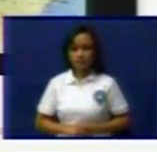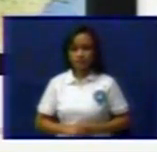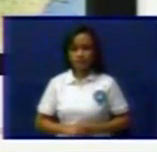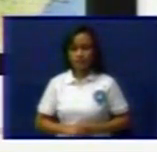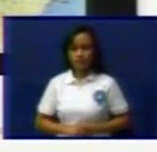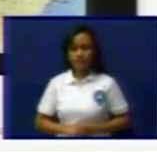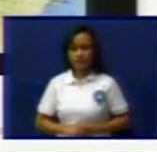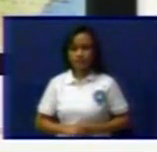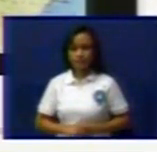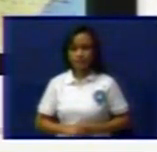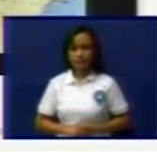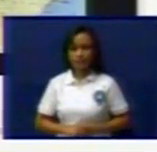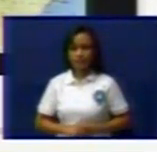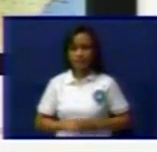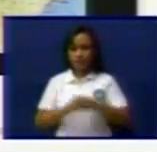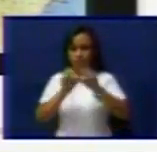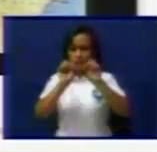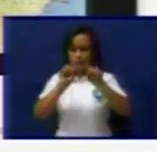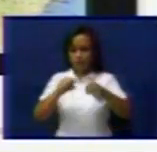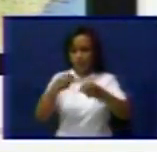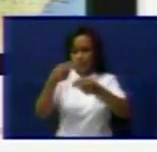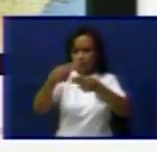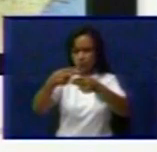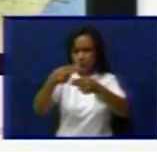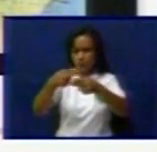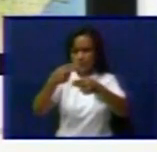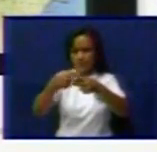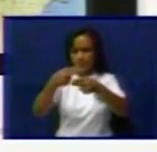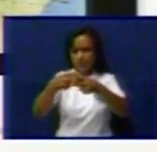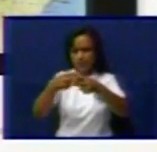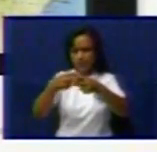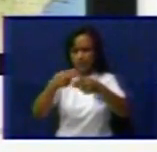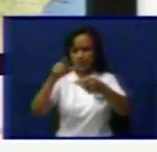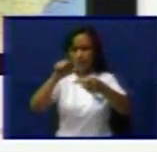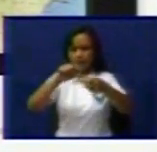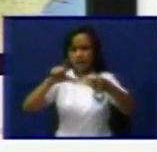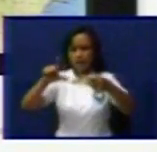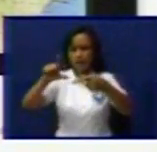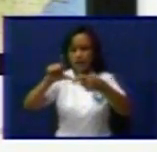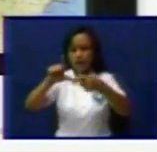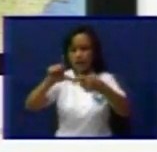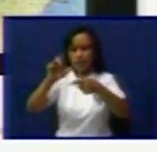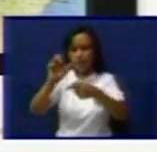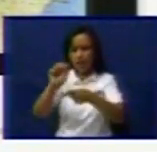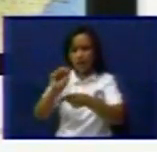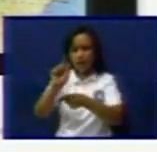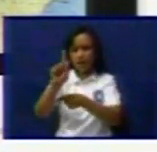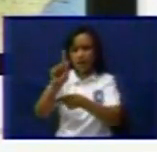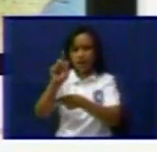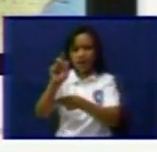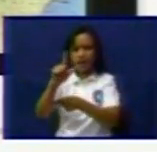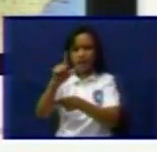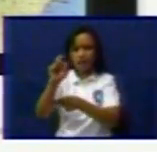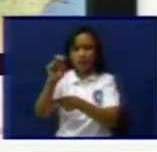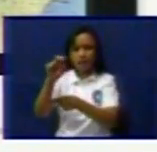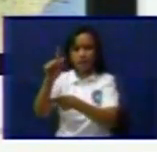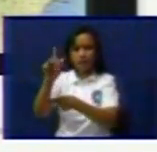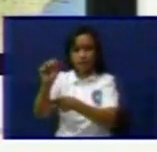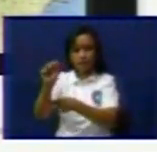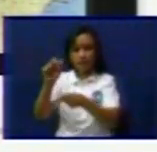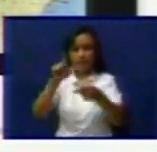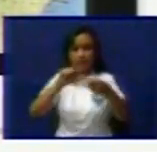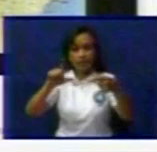那么这个湖是类似于巴拿马运河的加嫩湖。 Lo podríamos denominar como lago Atlanta y es similar al